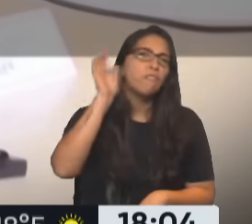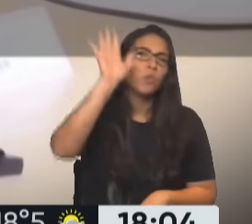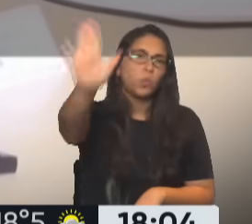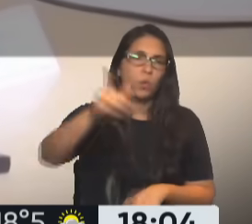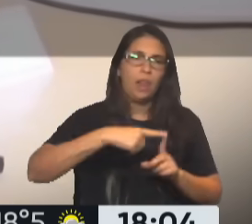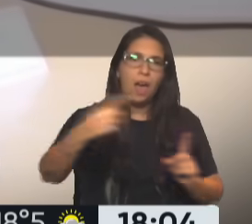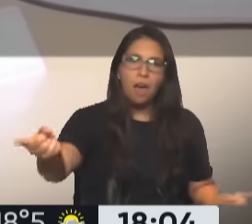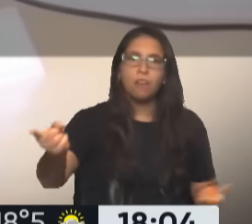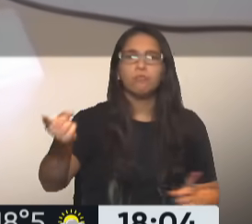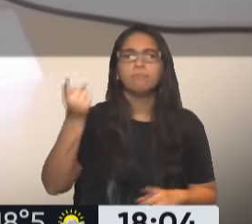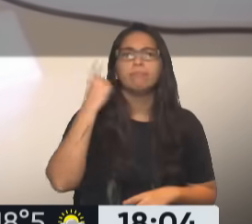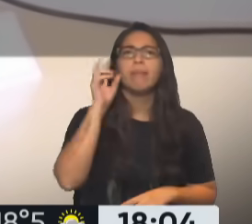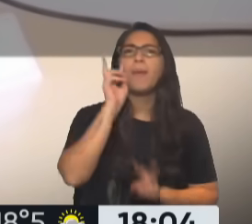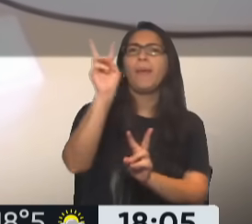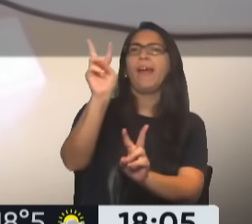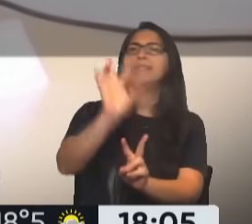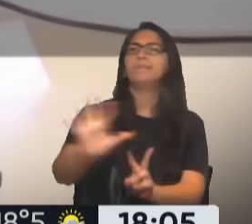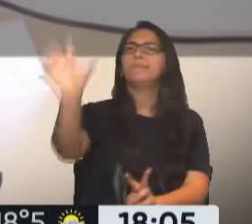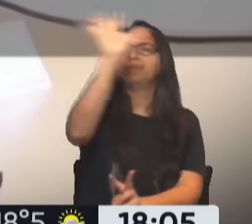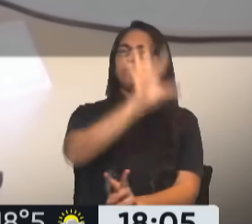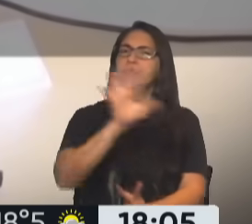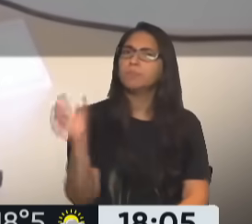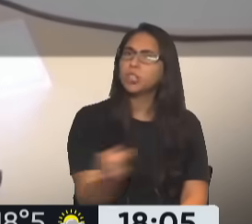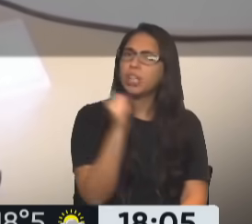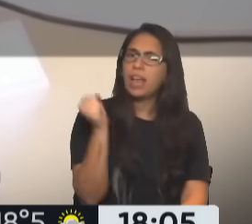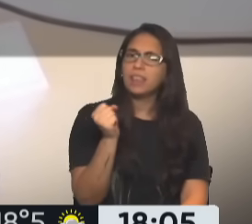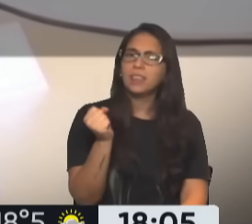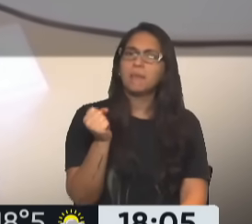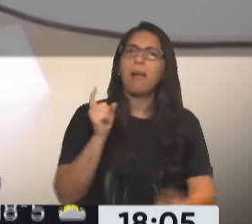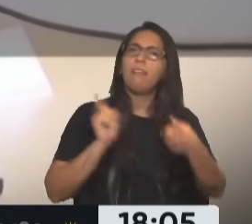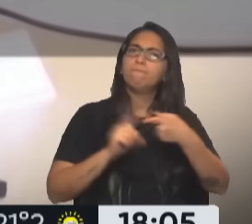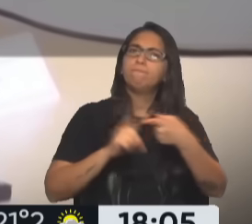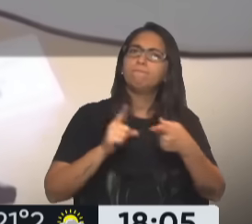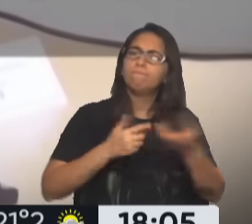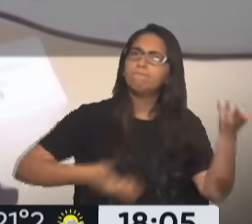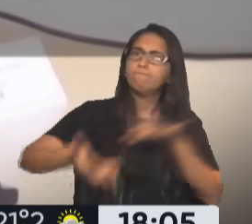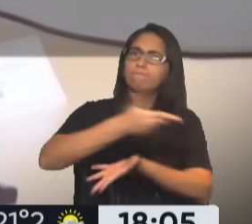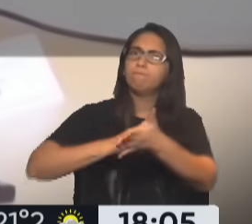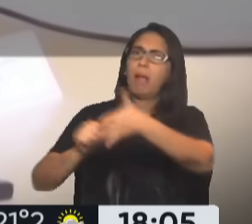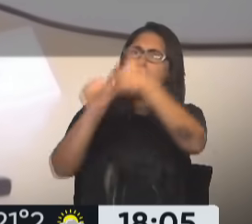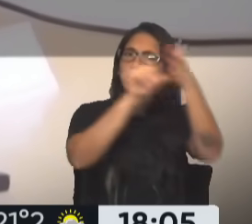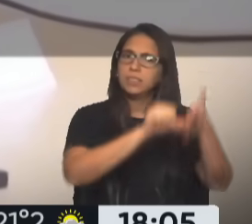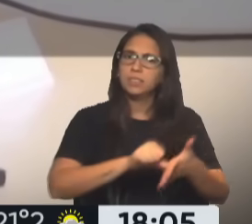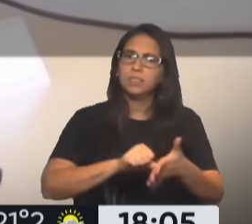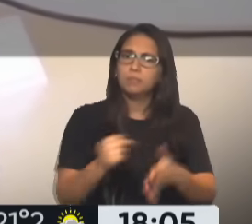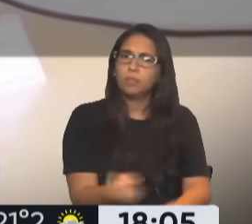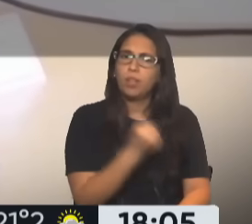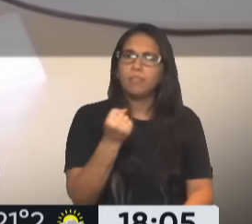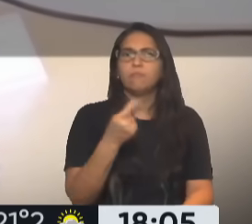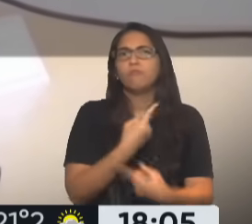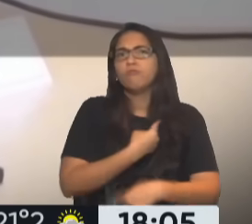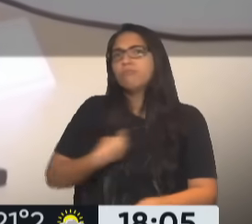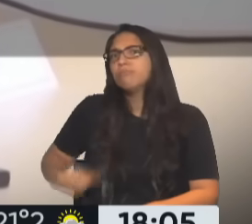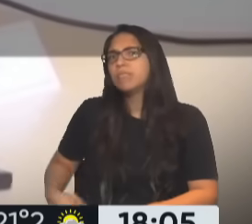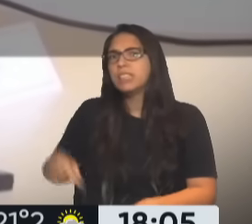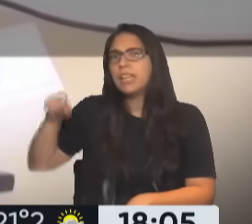将欧洲作为中国特色大国外交的重要方向和实现中国式现代化的重